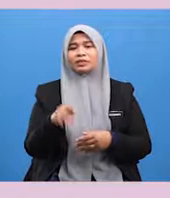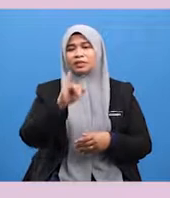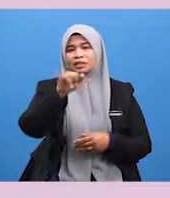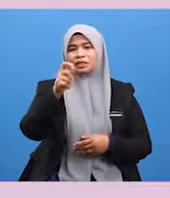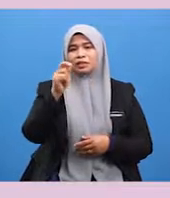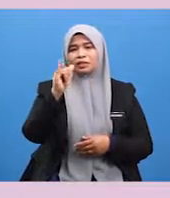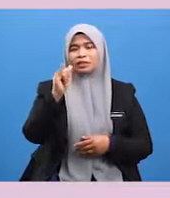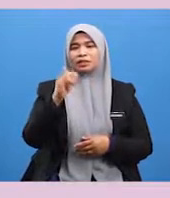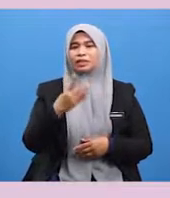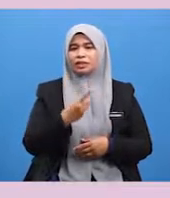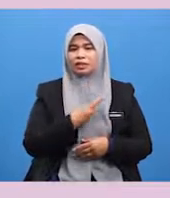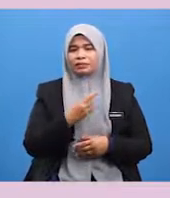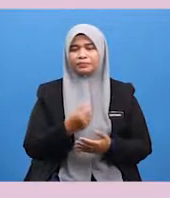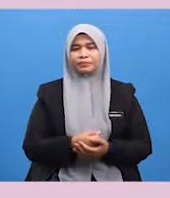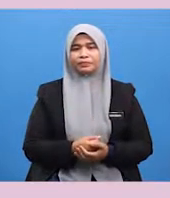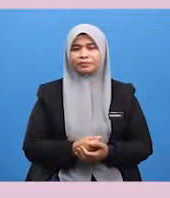Muhammad.